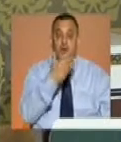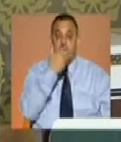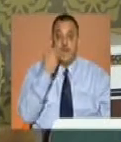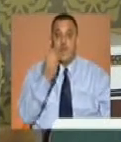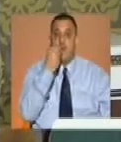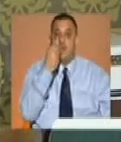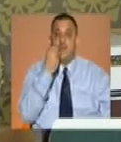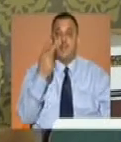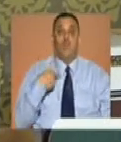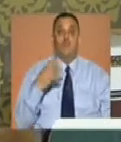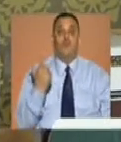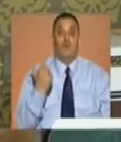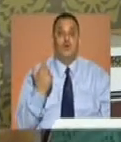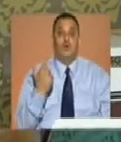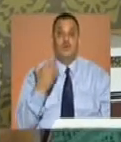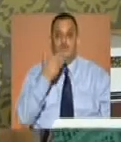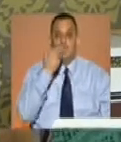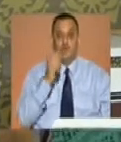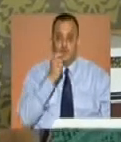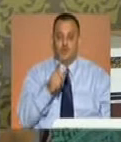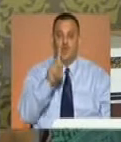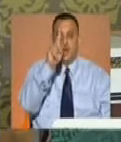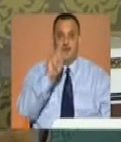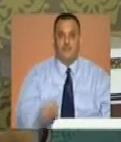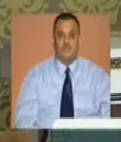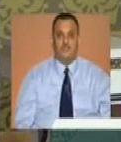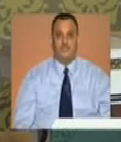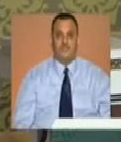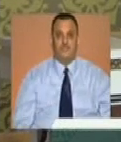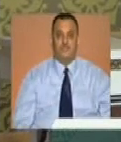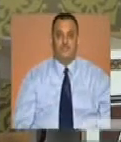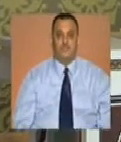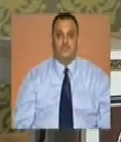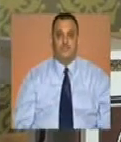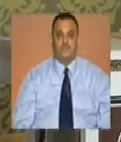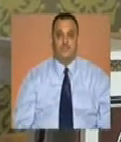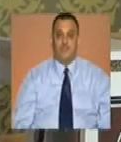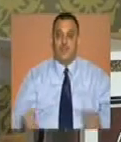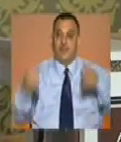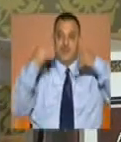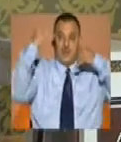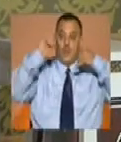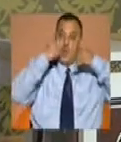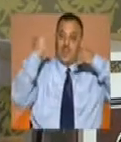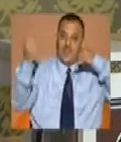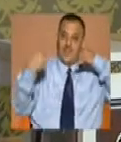عليها الإخراج؟ أبشر أختي نعيمة أبشر إن شاء الله أجاوب. تفضل يا زهير من